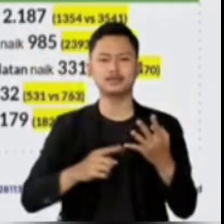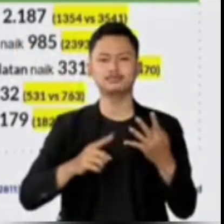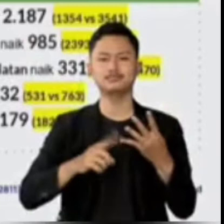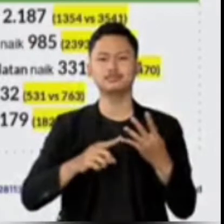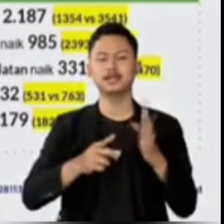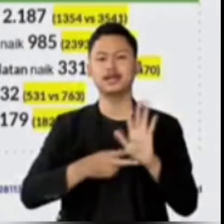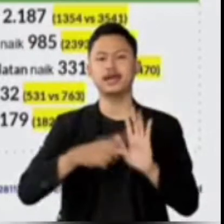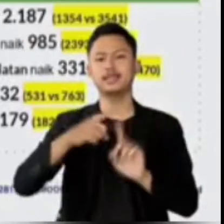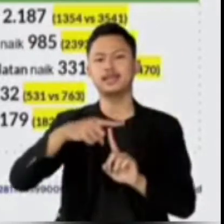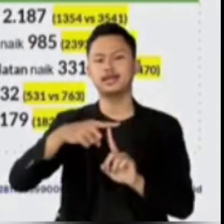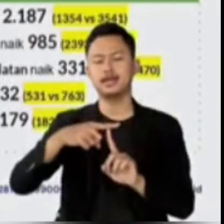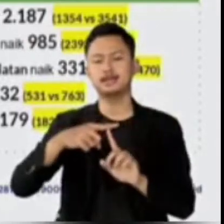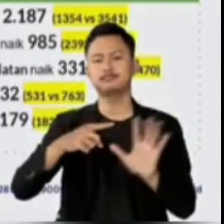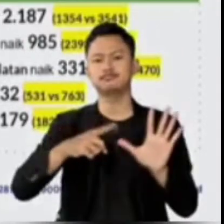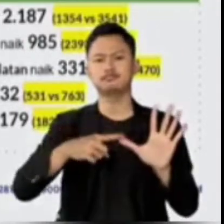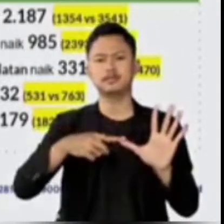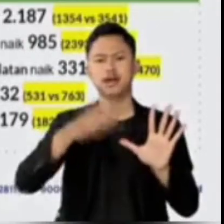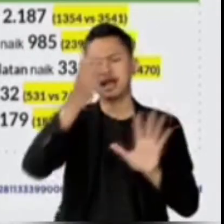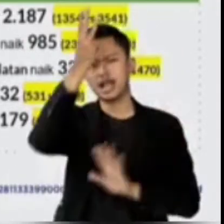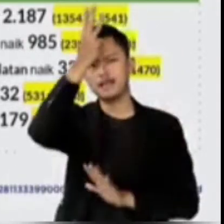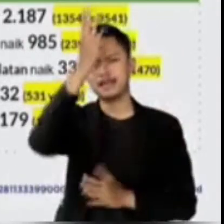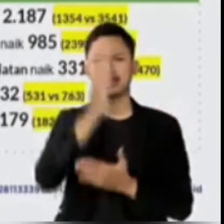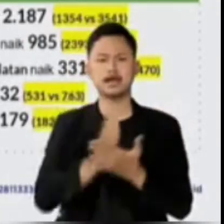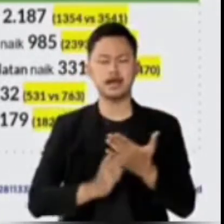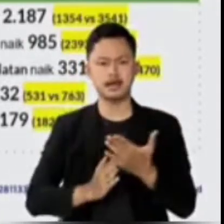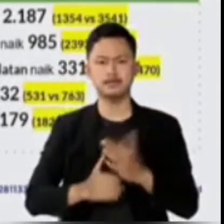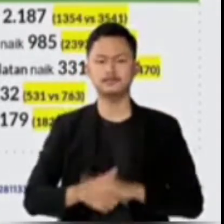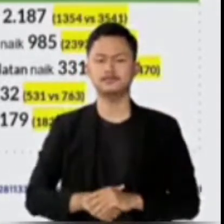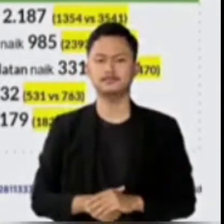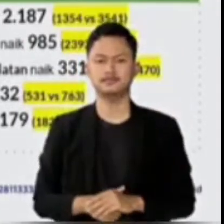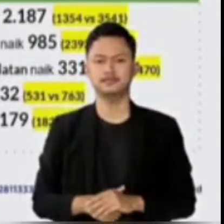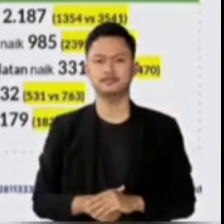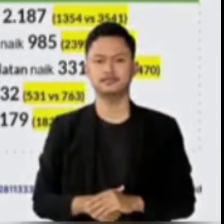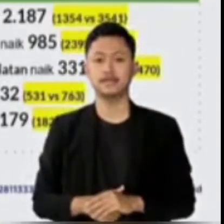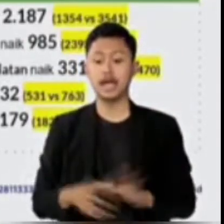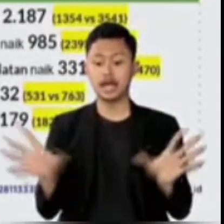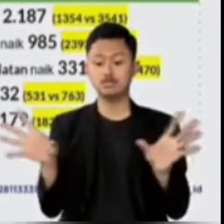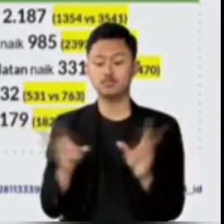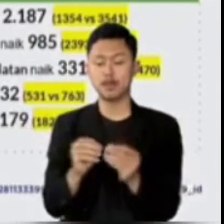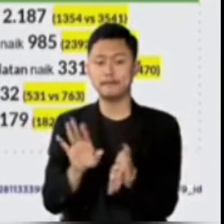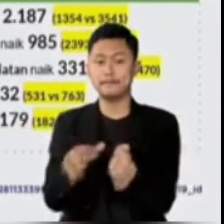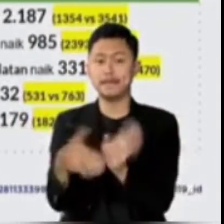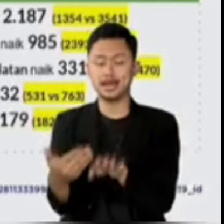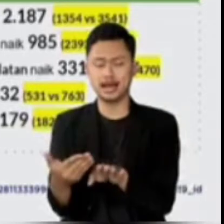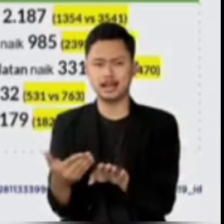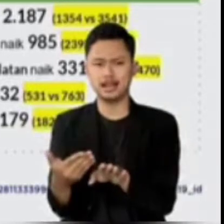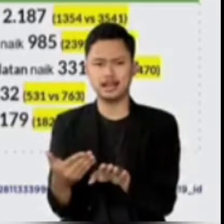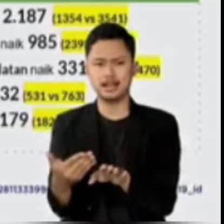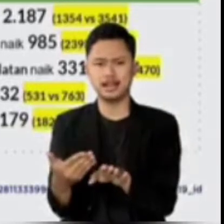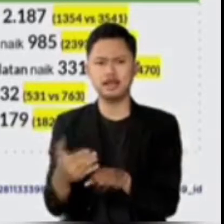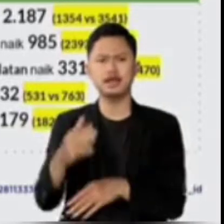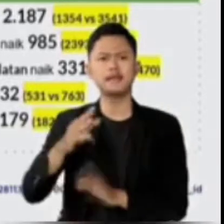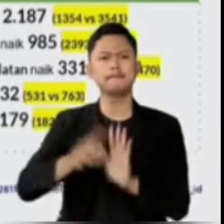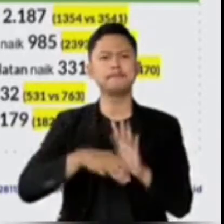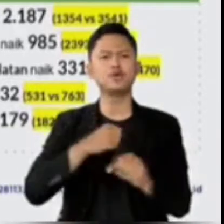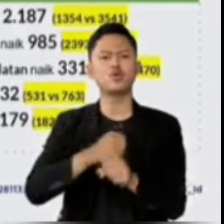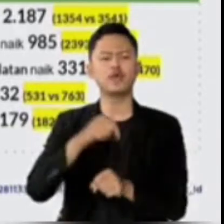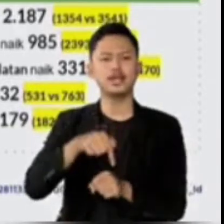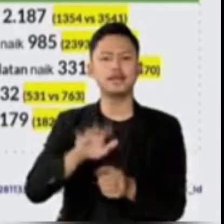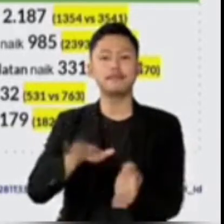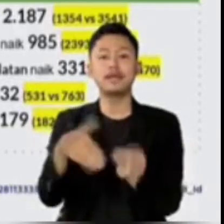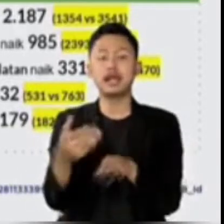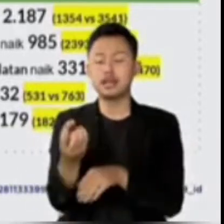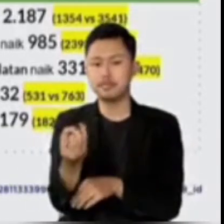Nusa Tenggara Timur, dan Kalimantan Tengah. Selanjutnya, untuk kematian, penambahan kematian di minggu ini